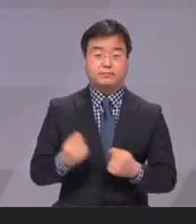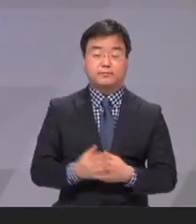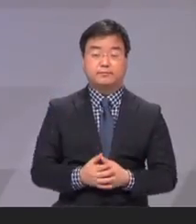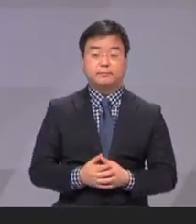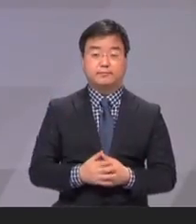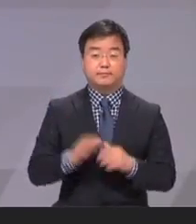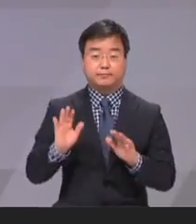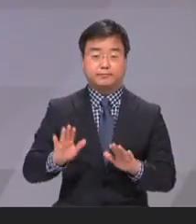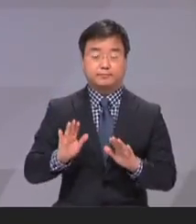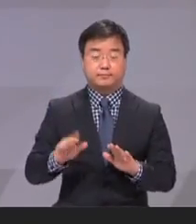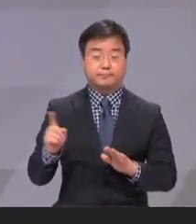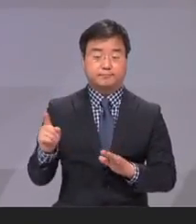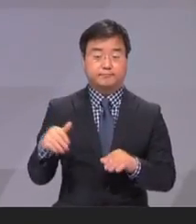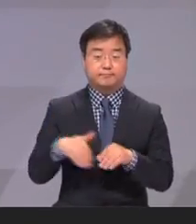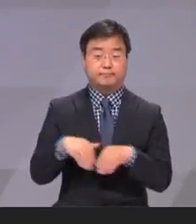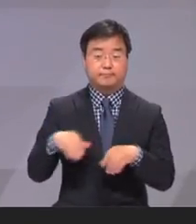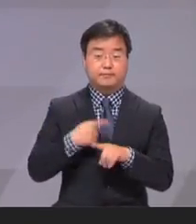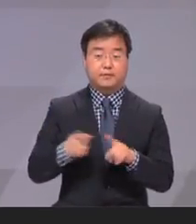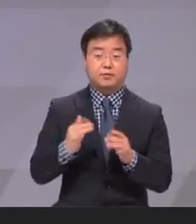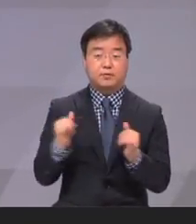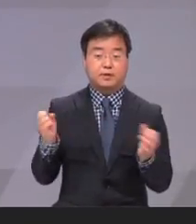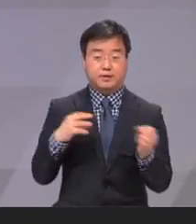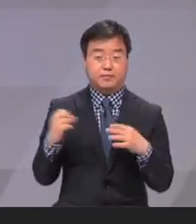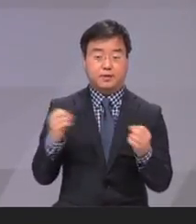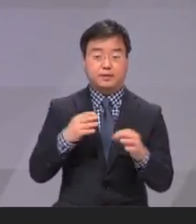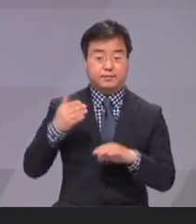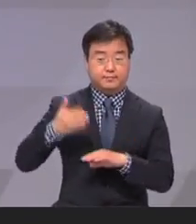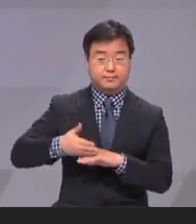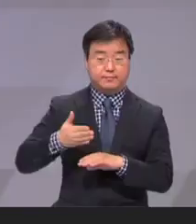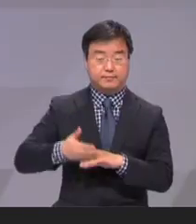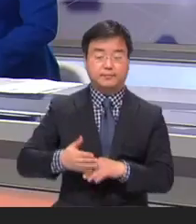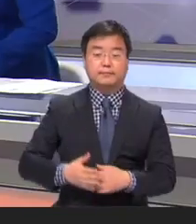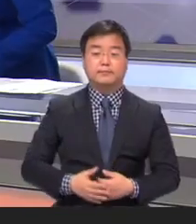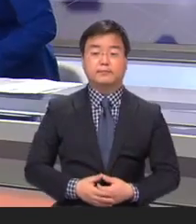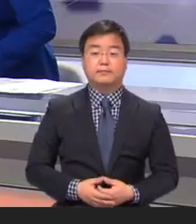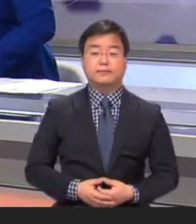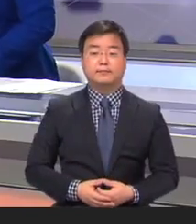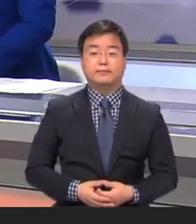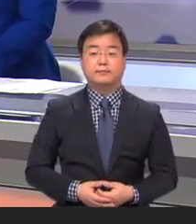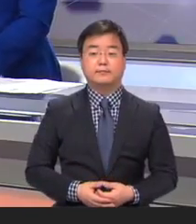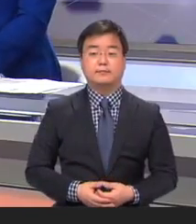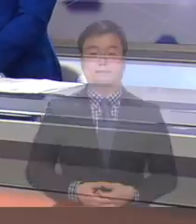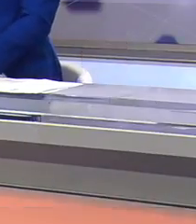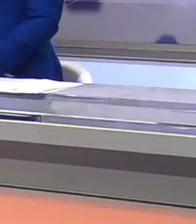네. 자 오늘도 하재근 문화평론가와 얘기 나눠봤습니다. 오늘 말씀 고맙습니다.